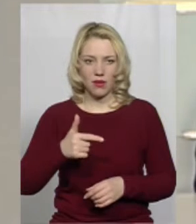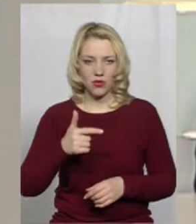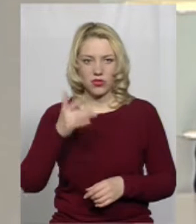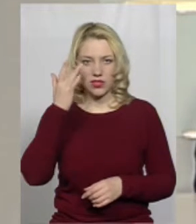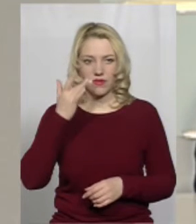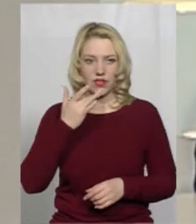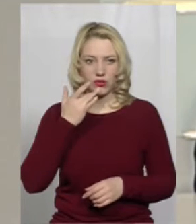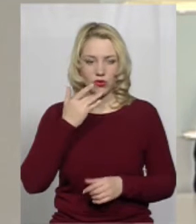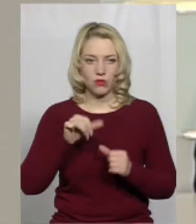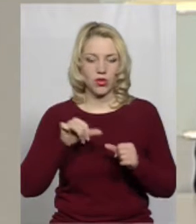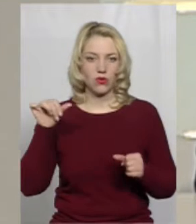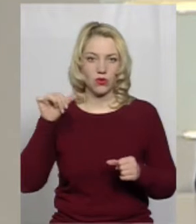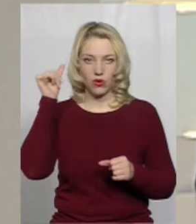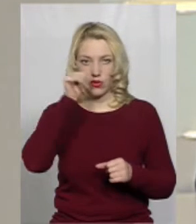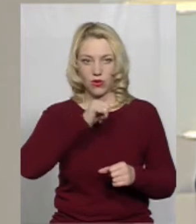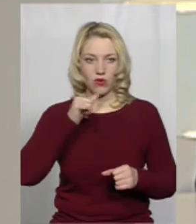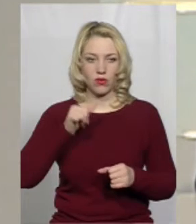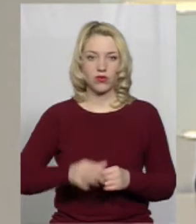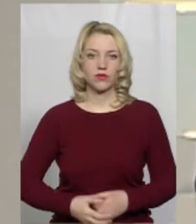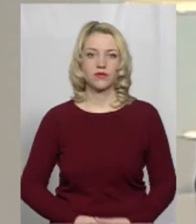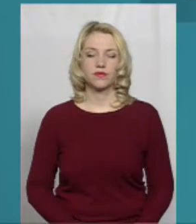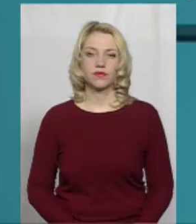влітку минулого року.